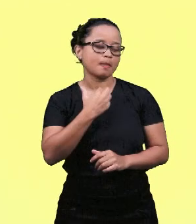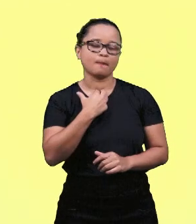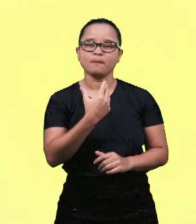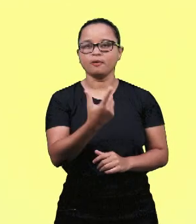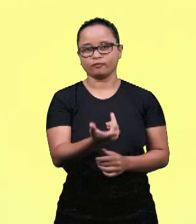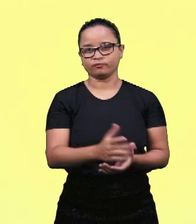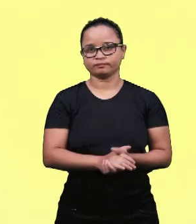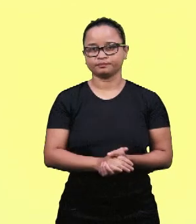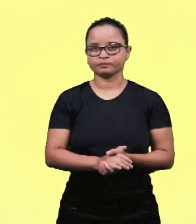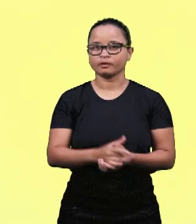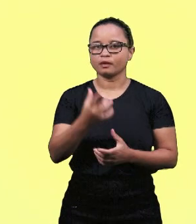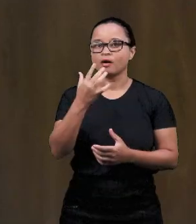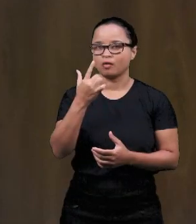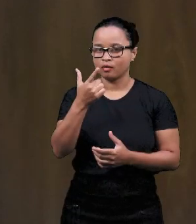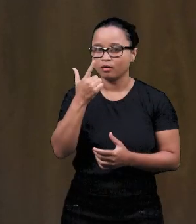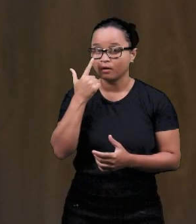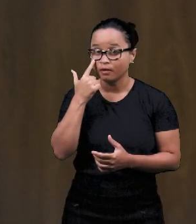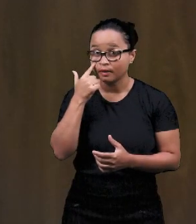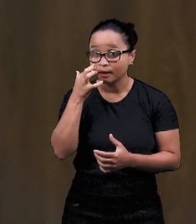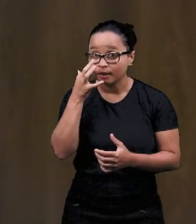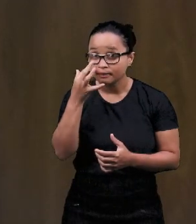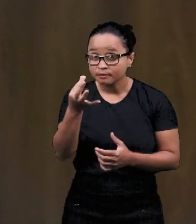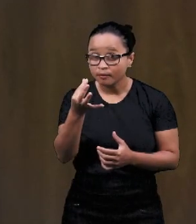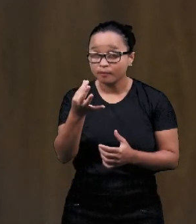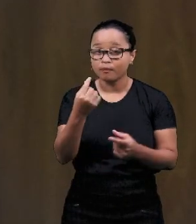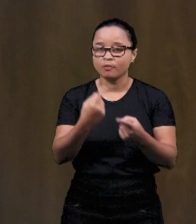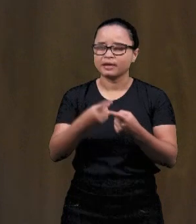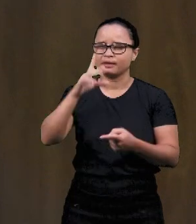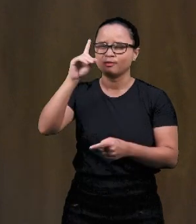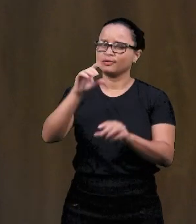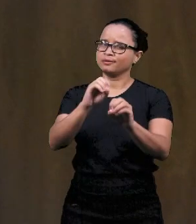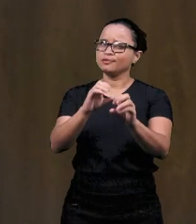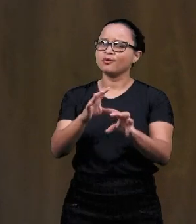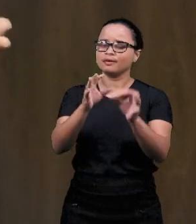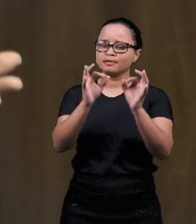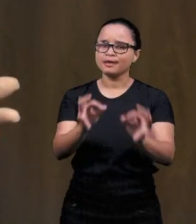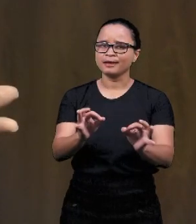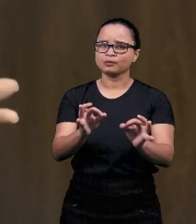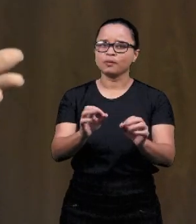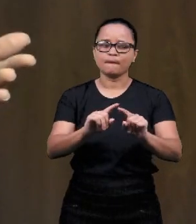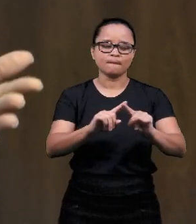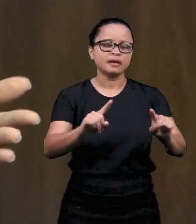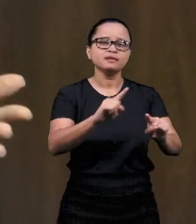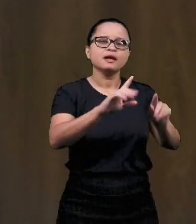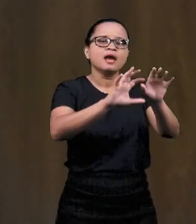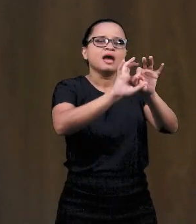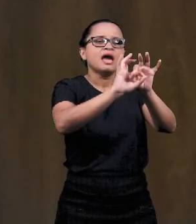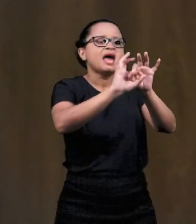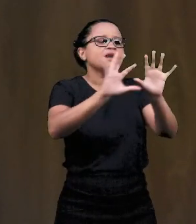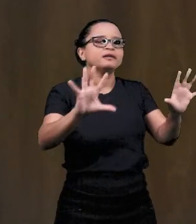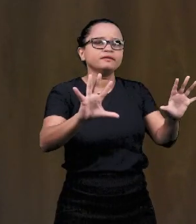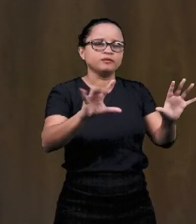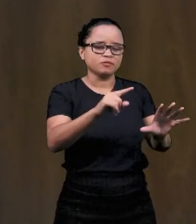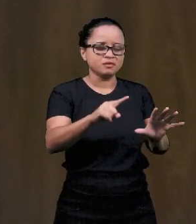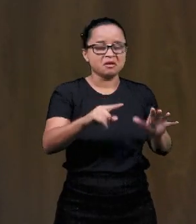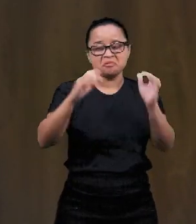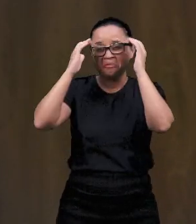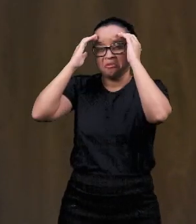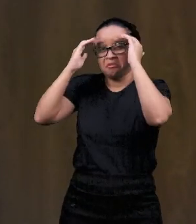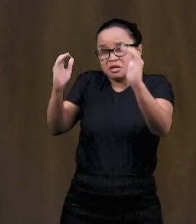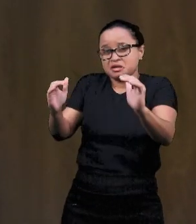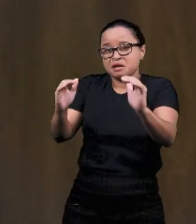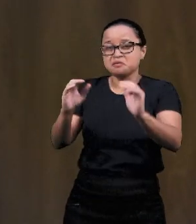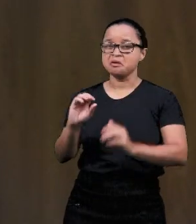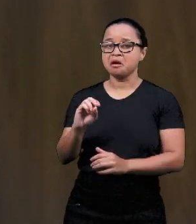il les a enseignés ce qui était correct, mais les a laissés libres pour choisir s'ils voulaient obéir ou pas. Dieu